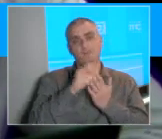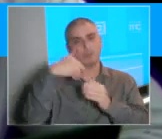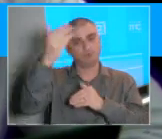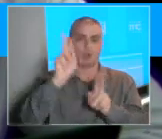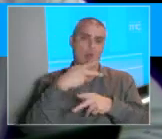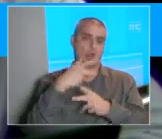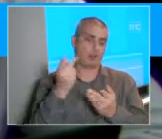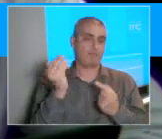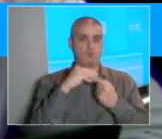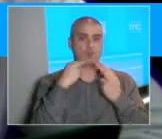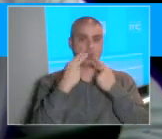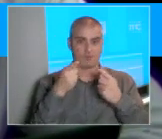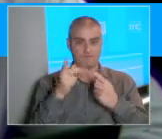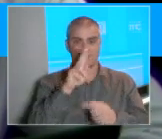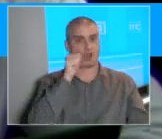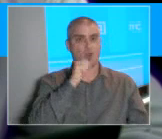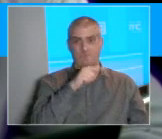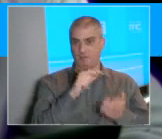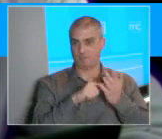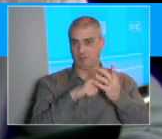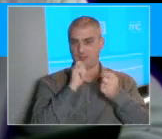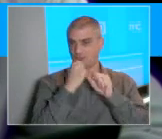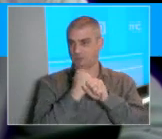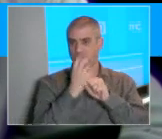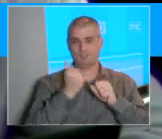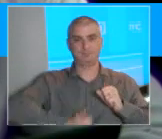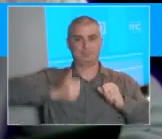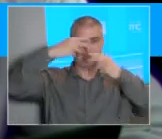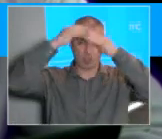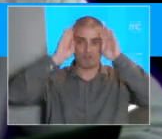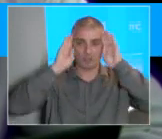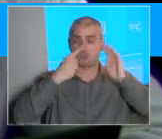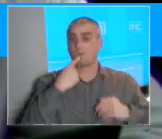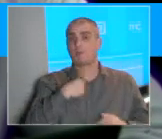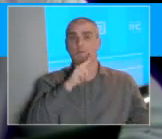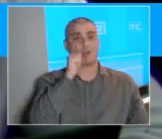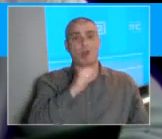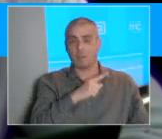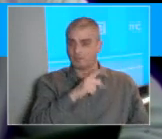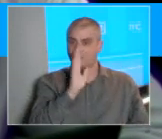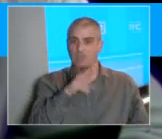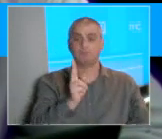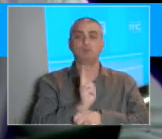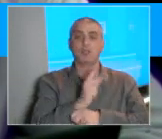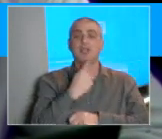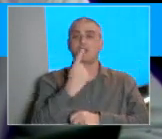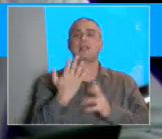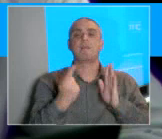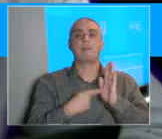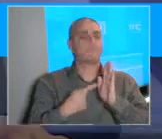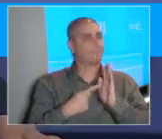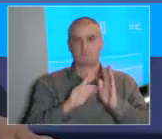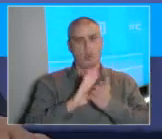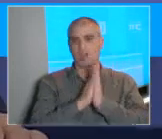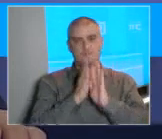יוכל. ועוד תגובה אחת שמגיעה לנו מכחול לבן בעקבות הרעיון שקיימתי עם השר אופיר אקוניס, אומרים לנו בכחול לבן, גם שקר שיאמר מספר פעמים